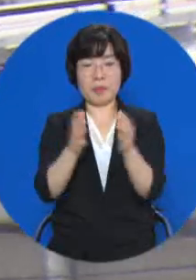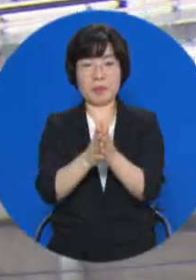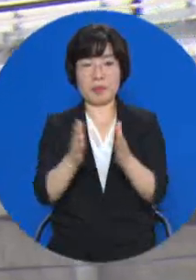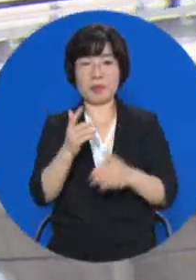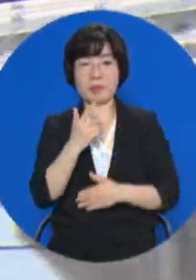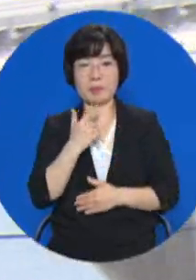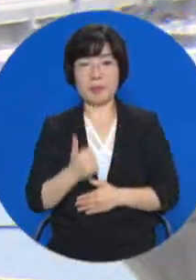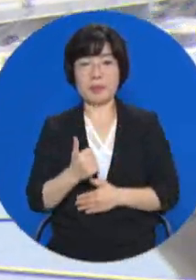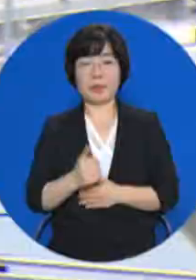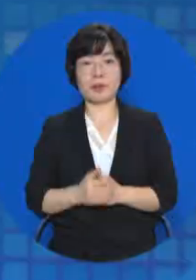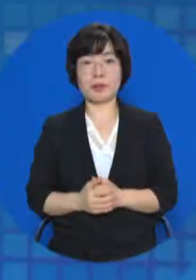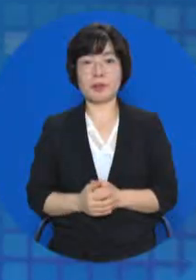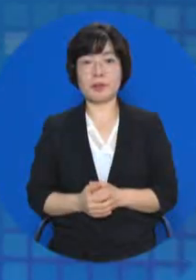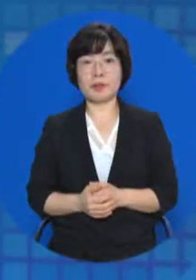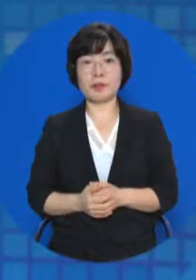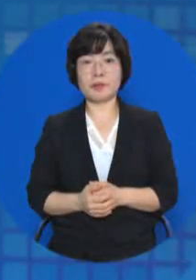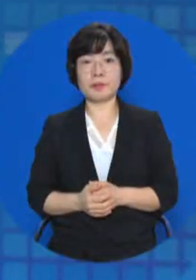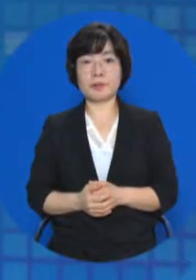바 있습니다.